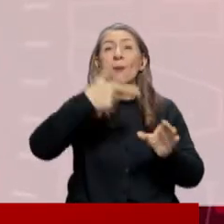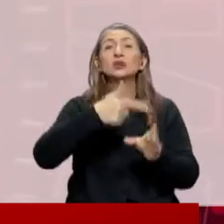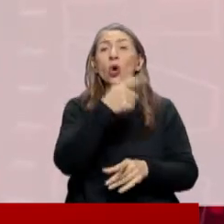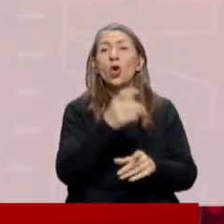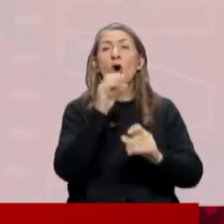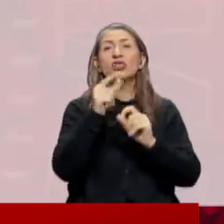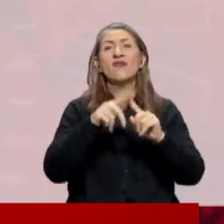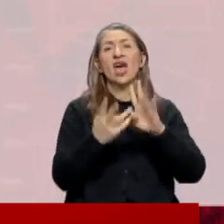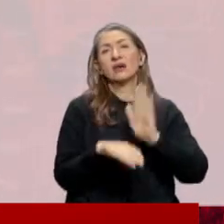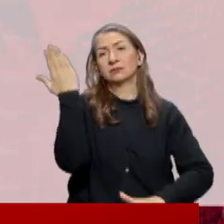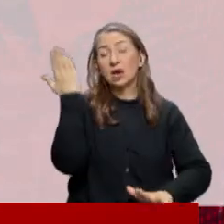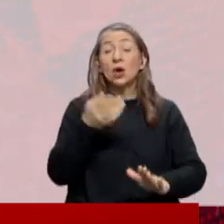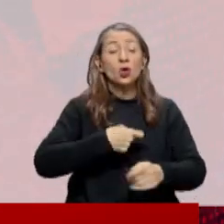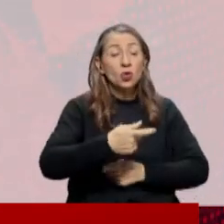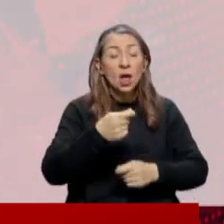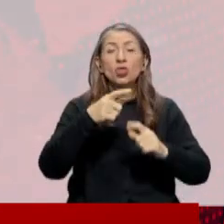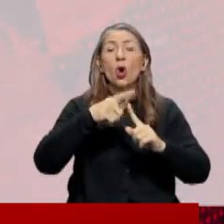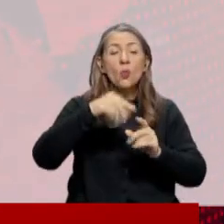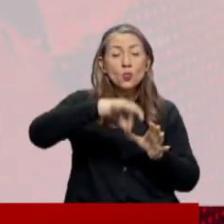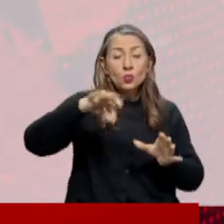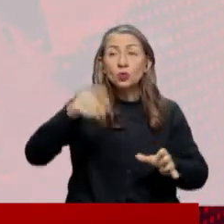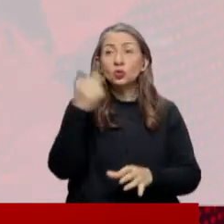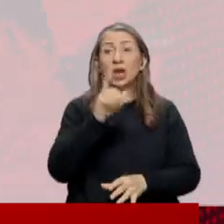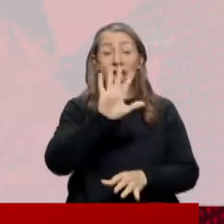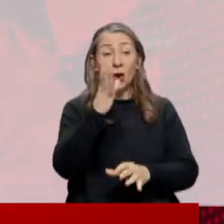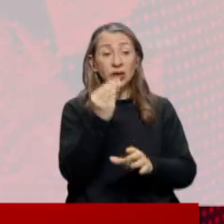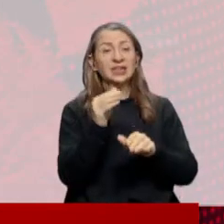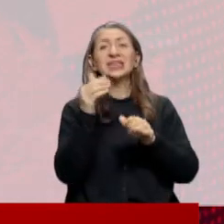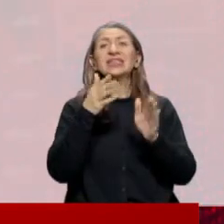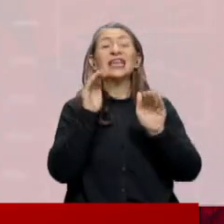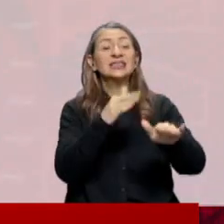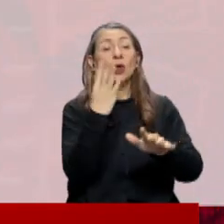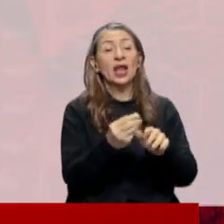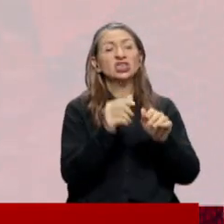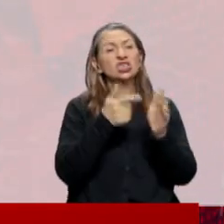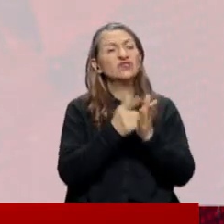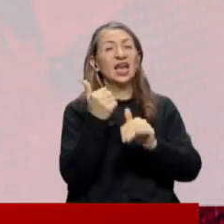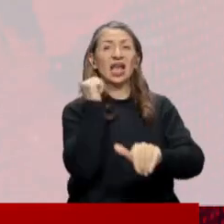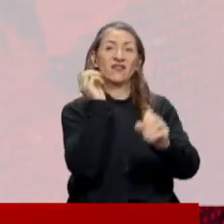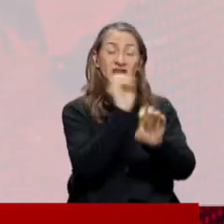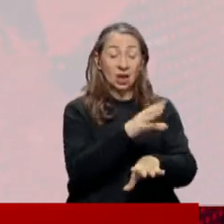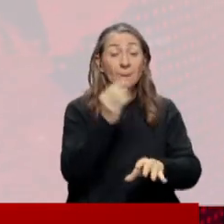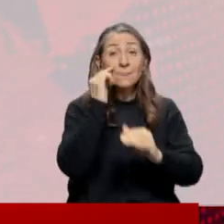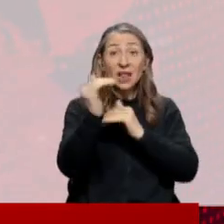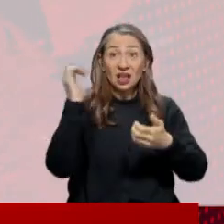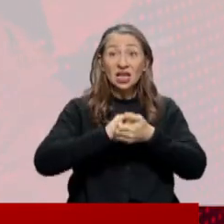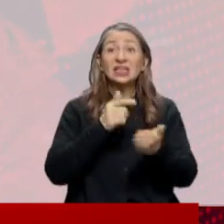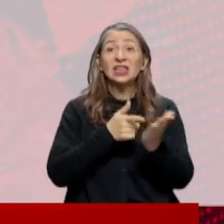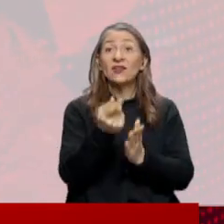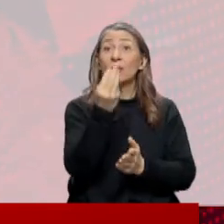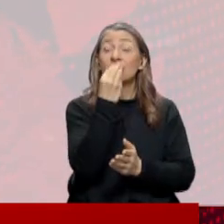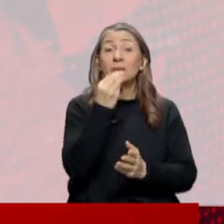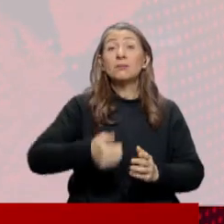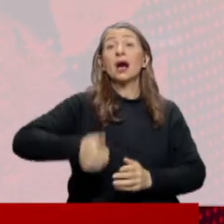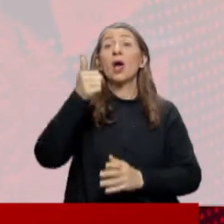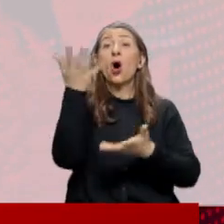ÖTV kaldırılacak. Gübre ve tohum maliyetinin %50'si destek olarak çiftçiye geri verilecek. Millet İttifakı Tarım ve Gıda Bakanlığı